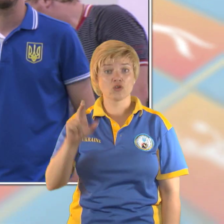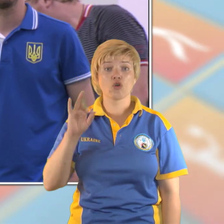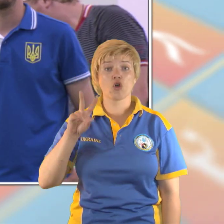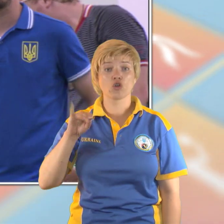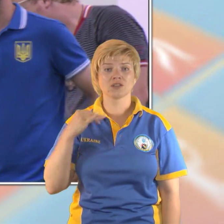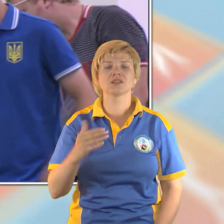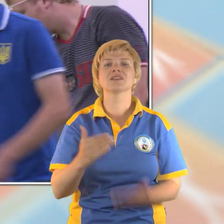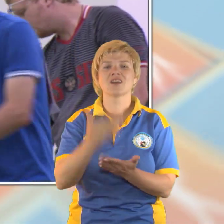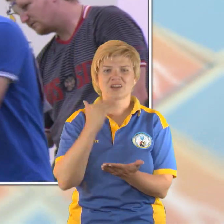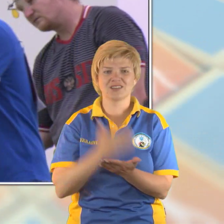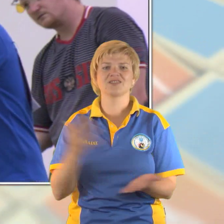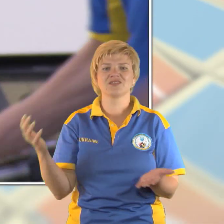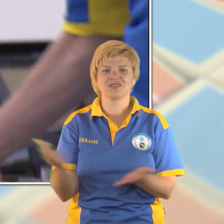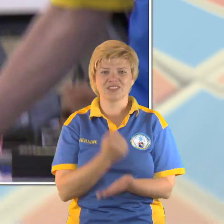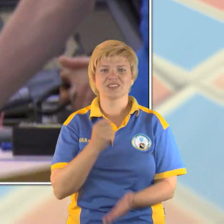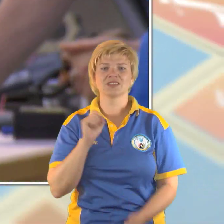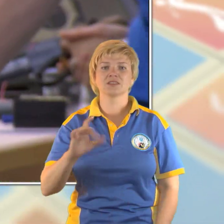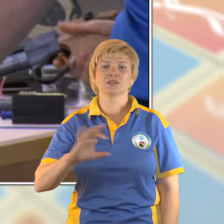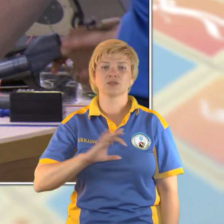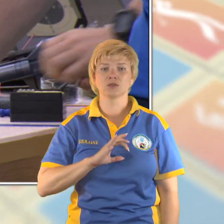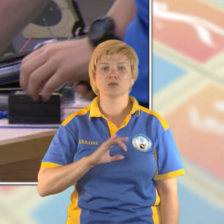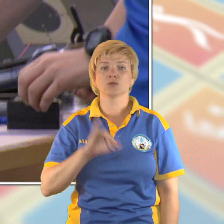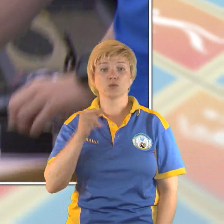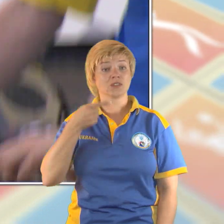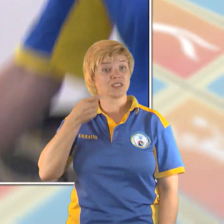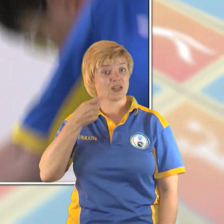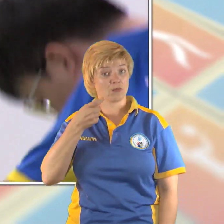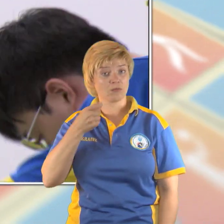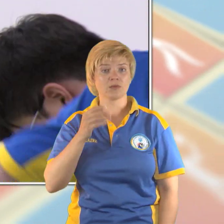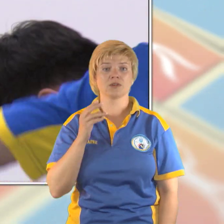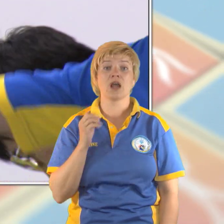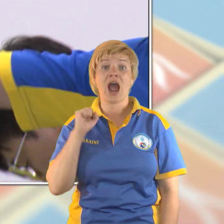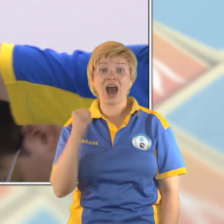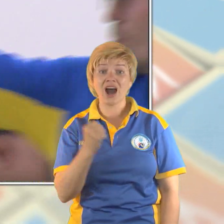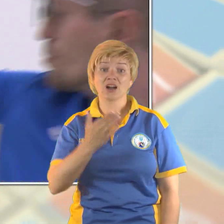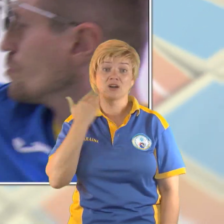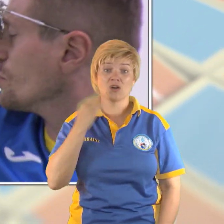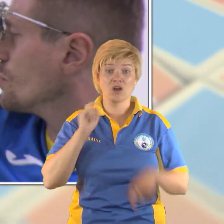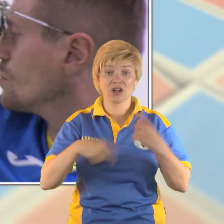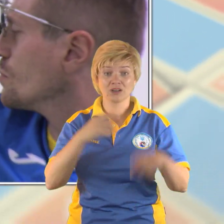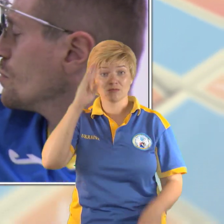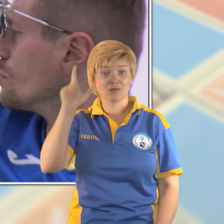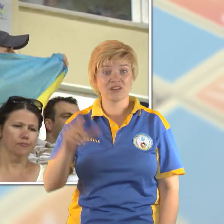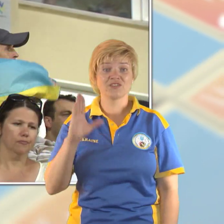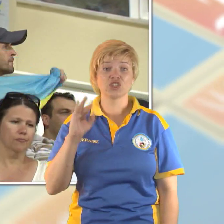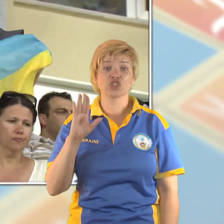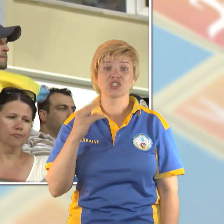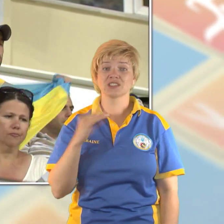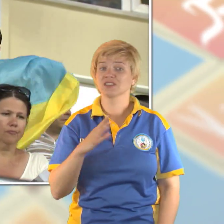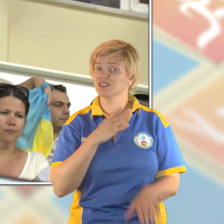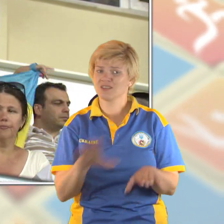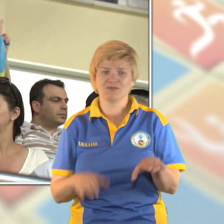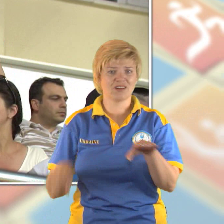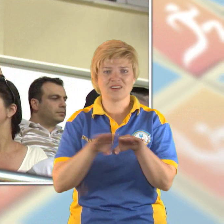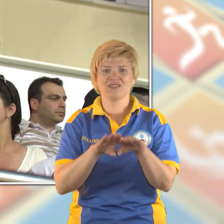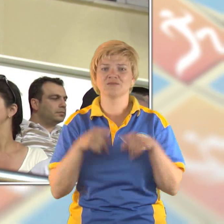Олександр Колодій нарешті здобув чемпіонський титул у стрільбі з пістолета. А легкоатлет Дмитро Вишинський не мав собі